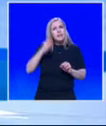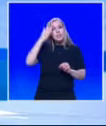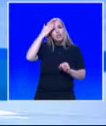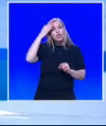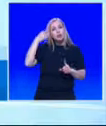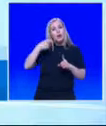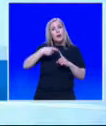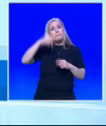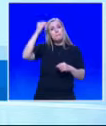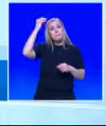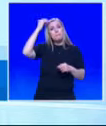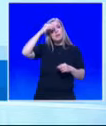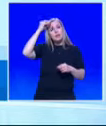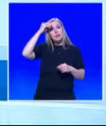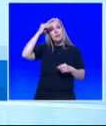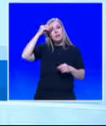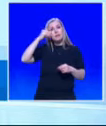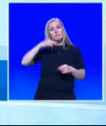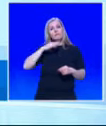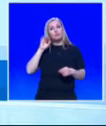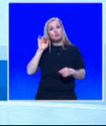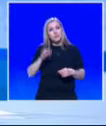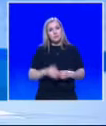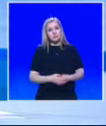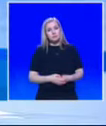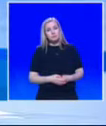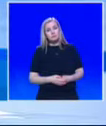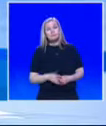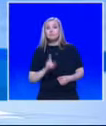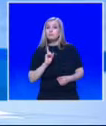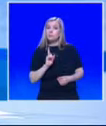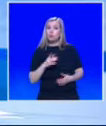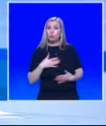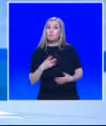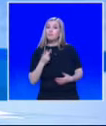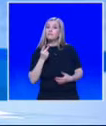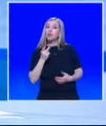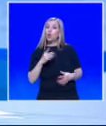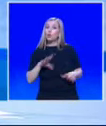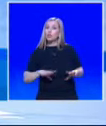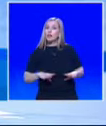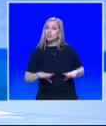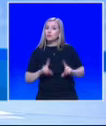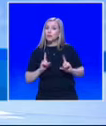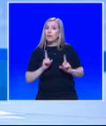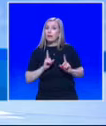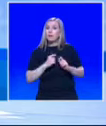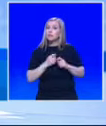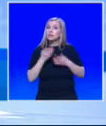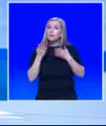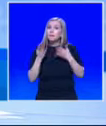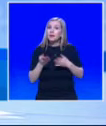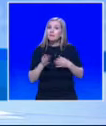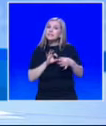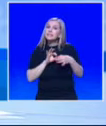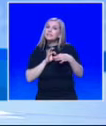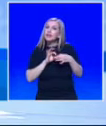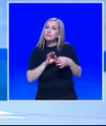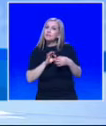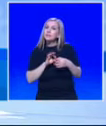българите в чужбина. Обаче, ако те имат и второ гражданство, това няма ли да ги направи